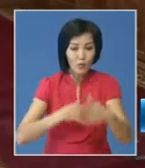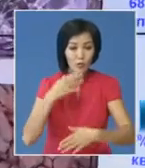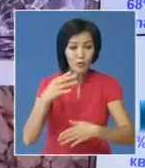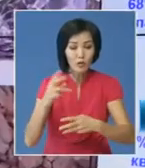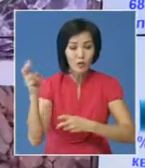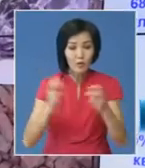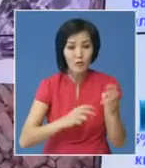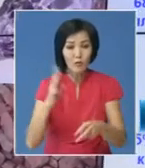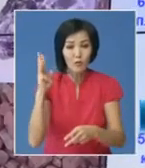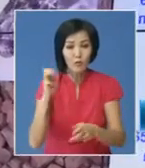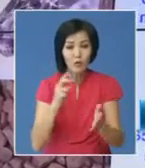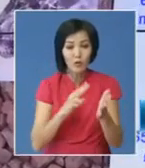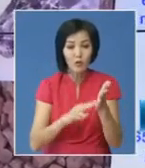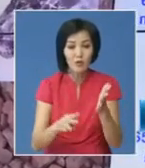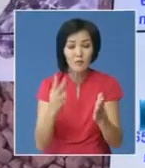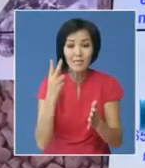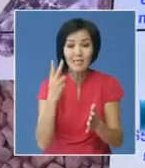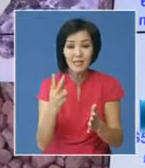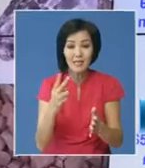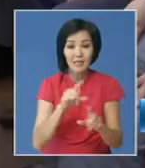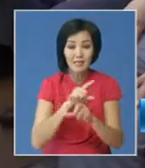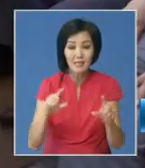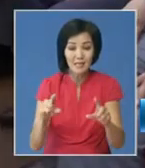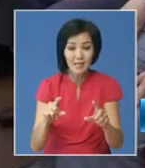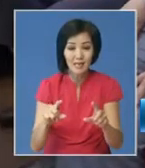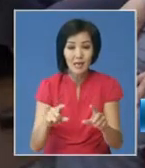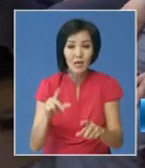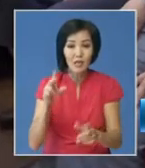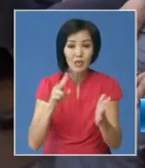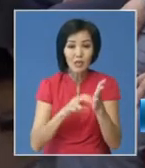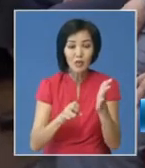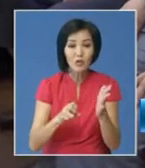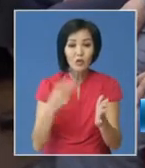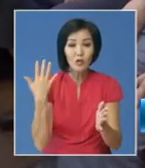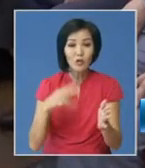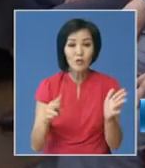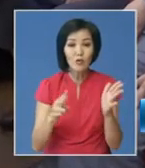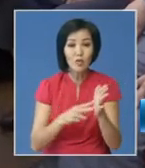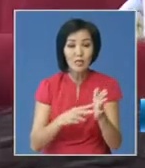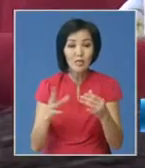нысан. Индустриясына аграрлық сала салмақ үстеп жатыр. 757 мың гектар егіс